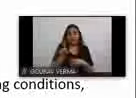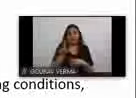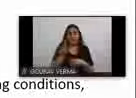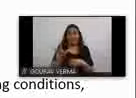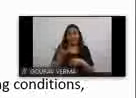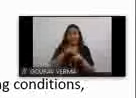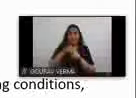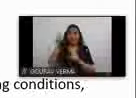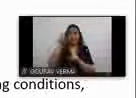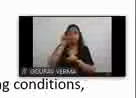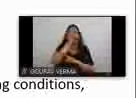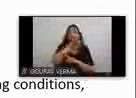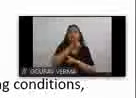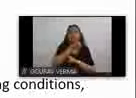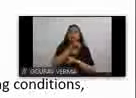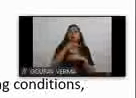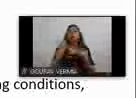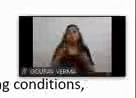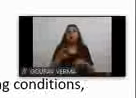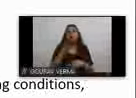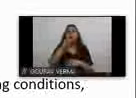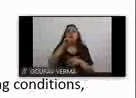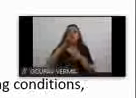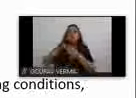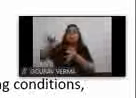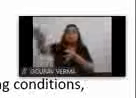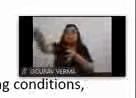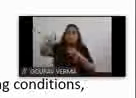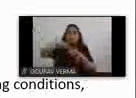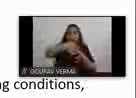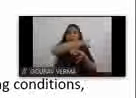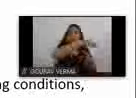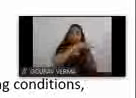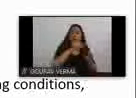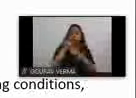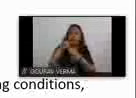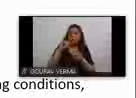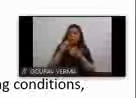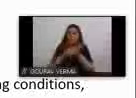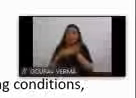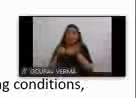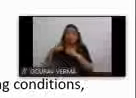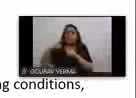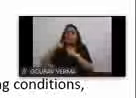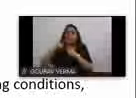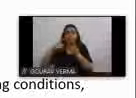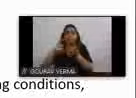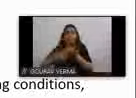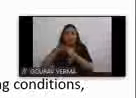डिस्टेंस में मेजर करेगा, उसमें हर एक लेटर्स के लिए एक साइज है,